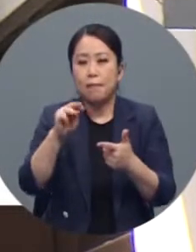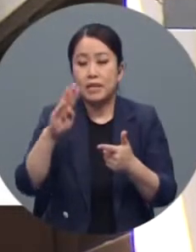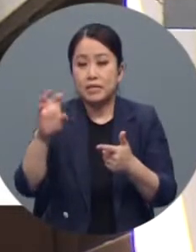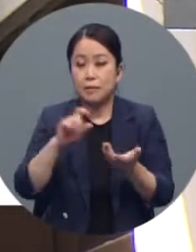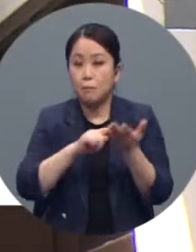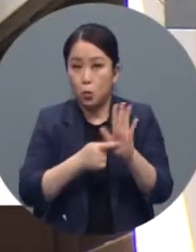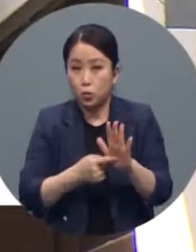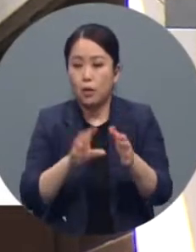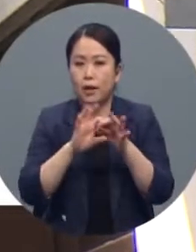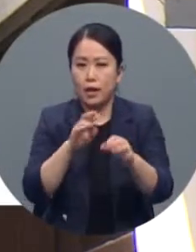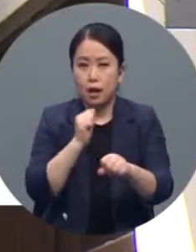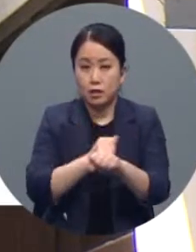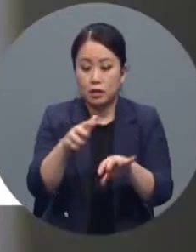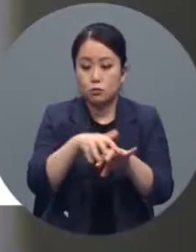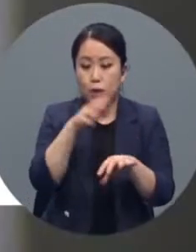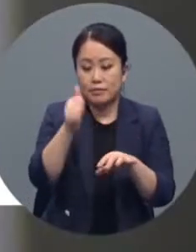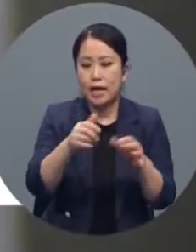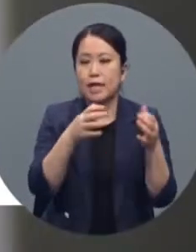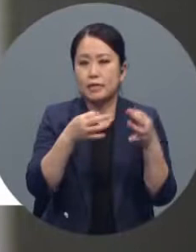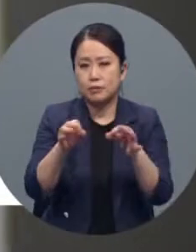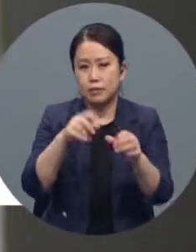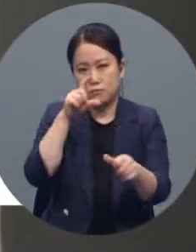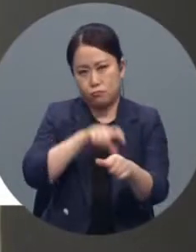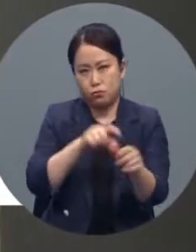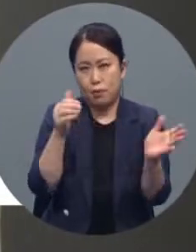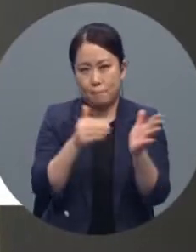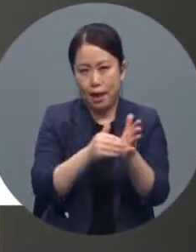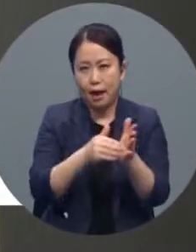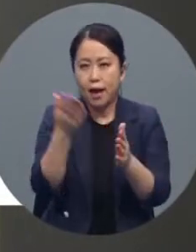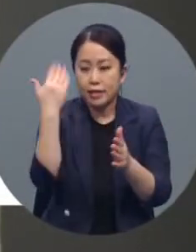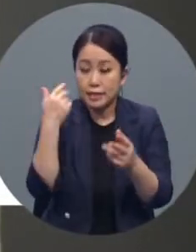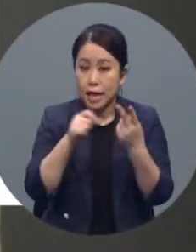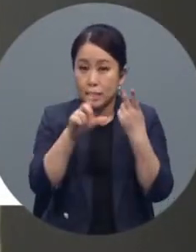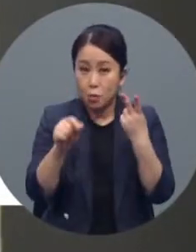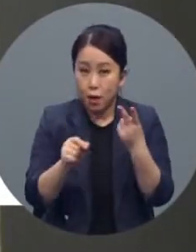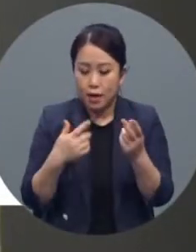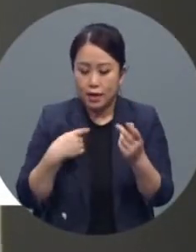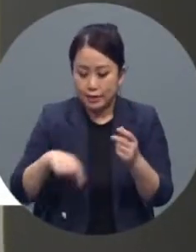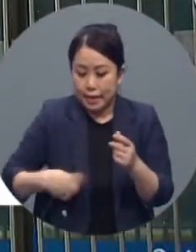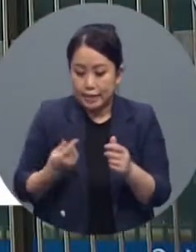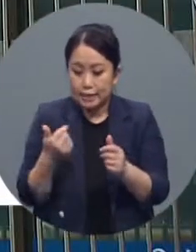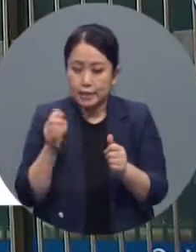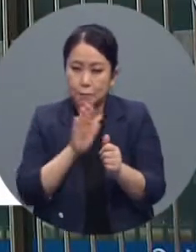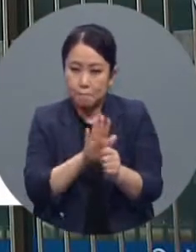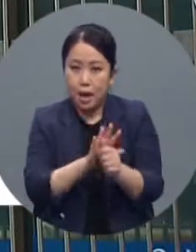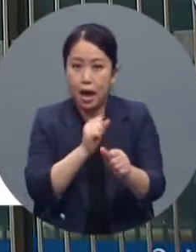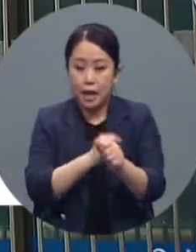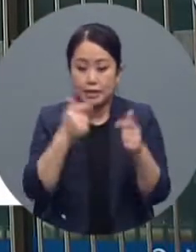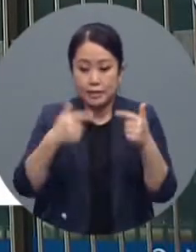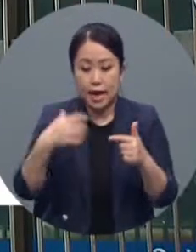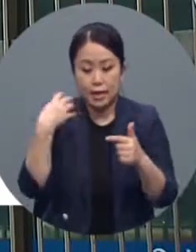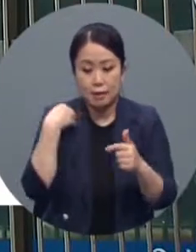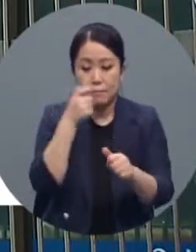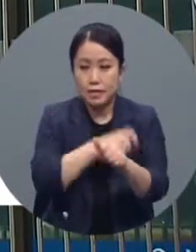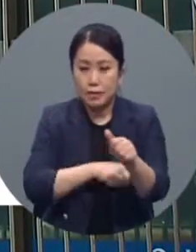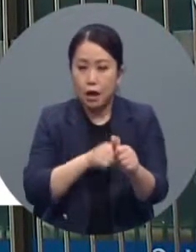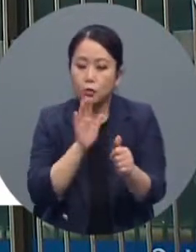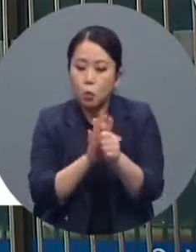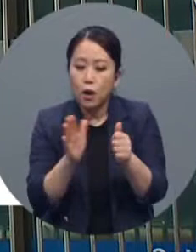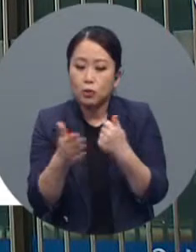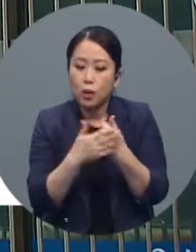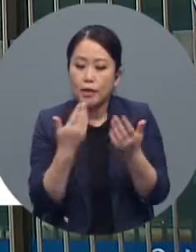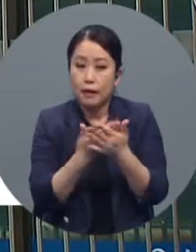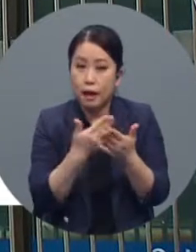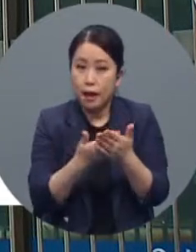구속했습니다 김 조합장은 지난 2월 자신이 지지하는 상임이사를 밀어 달라 며 추천 위원에게 300만원